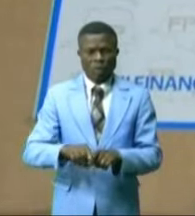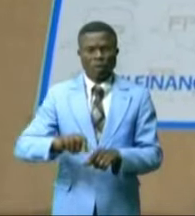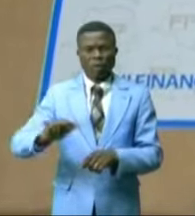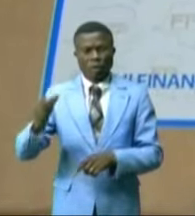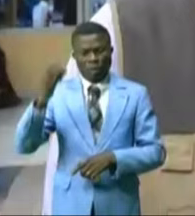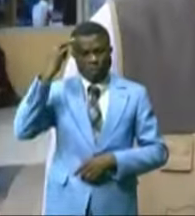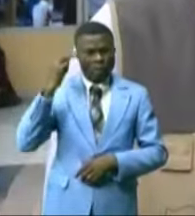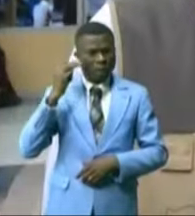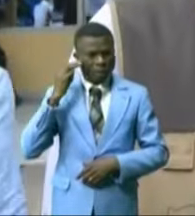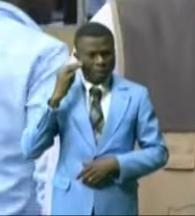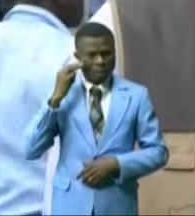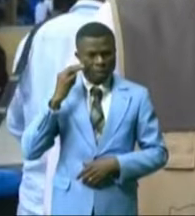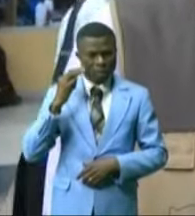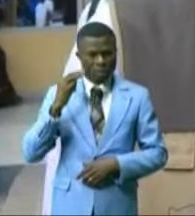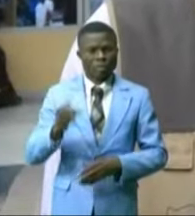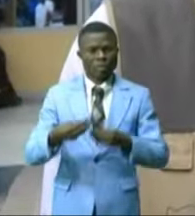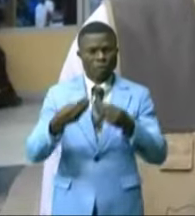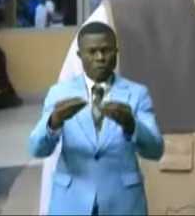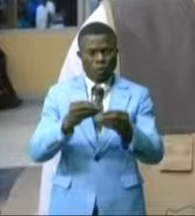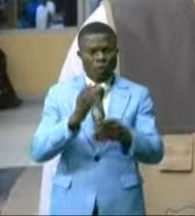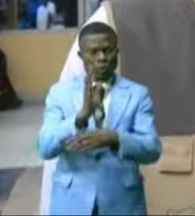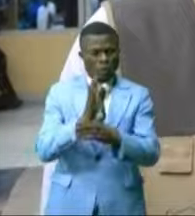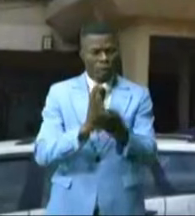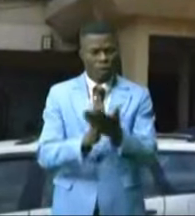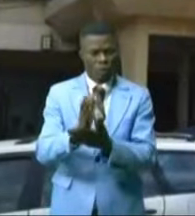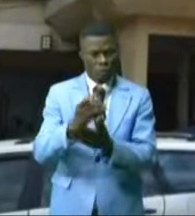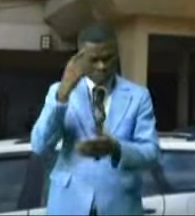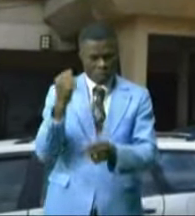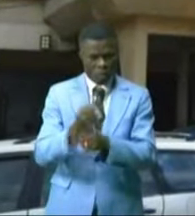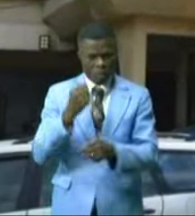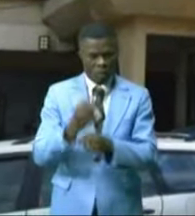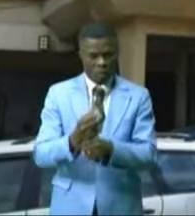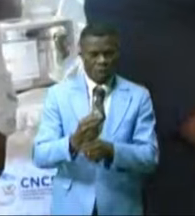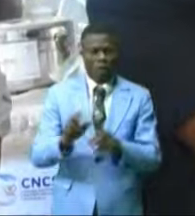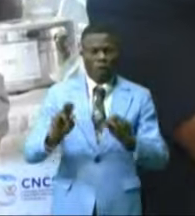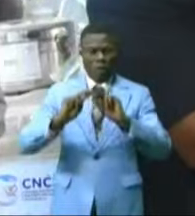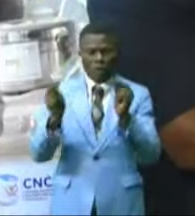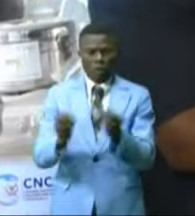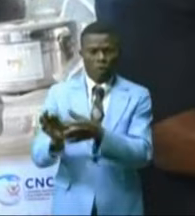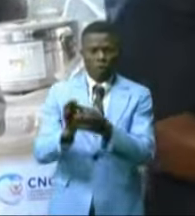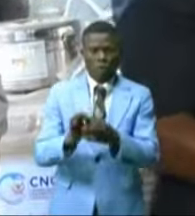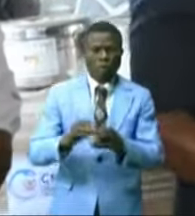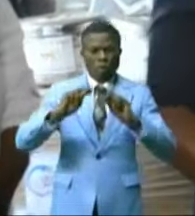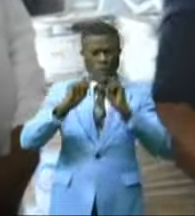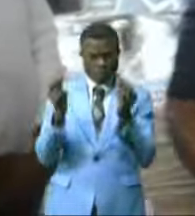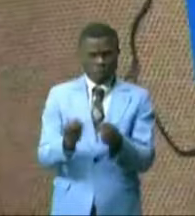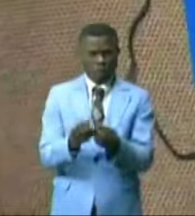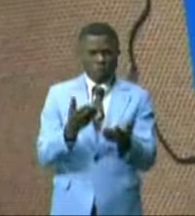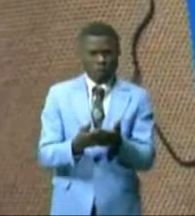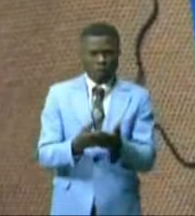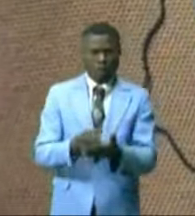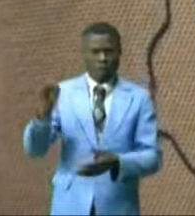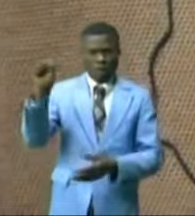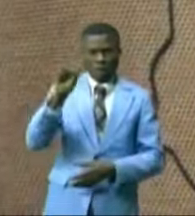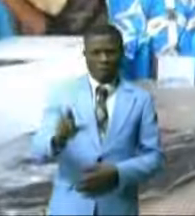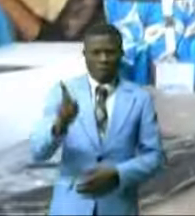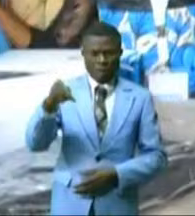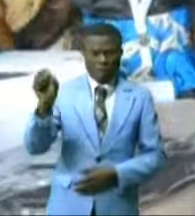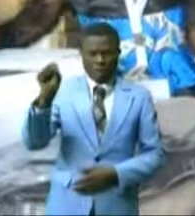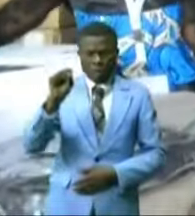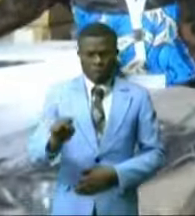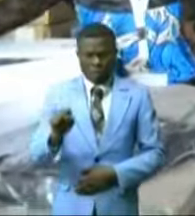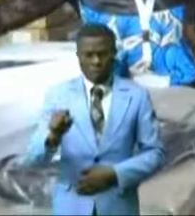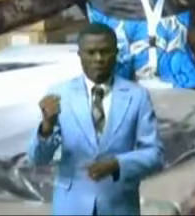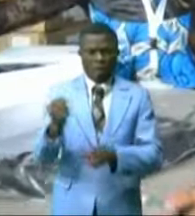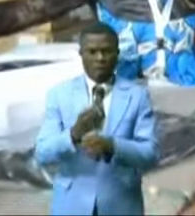ministre des tutelles nous ont donné des orientations pour travailler. Une coordination des mouvements CSU-FPS qui augure des